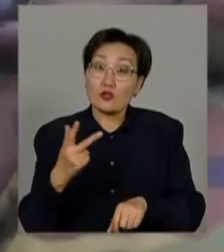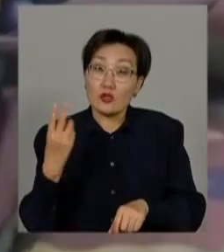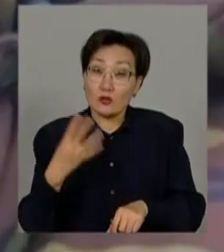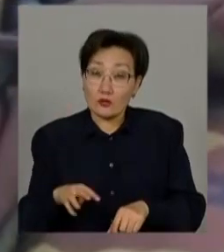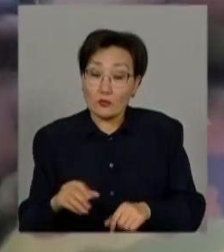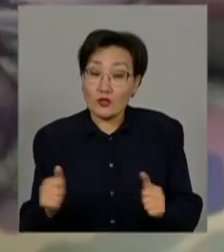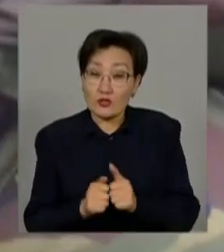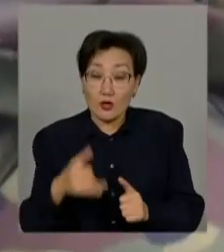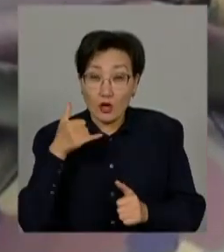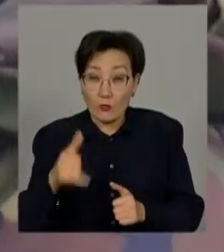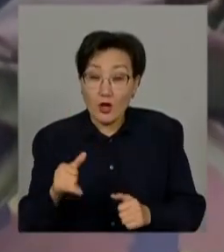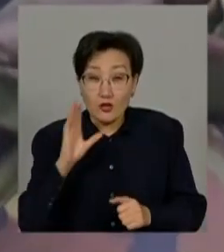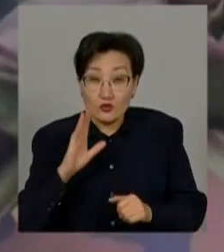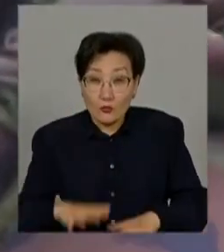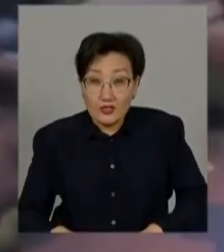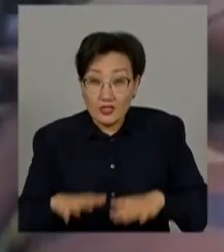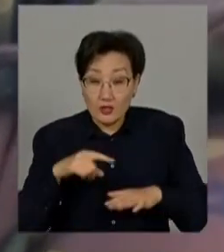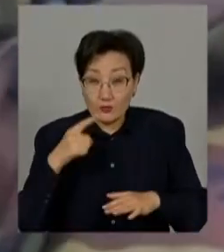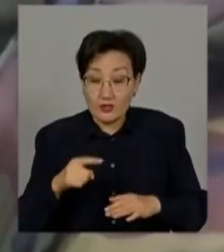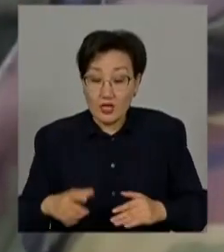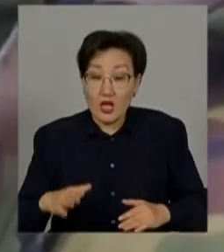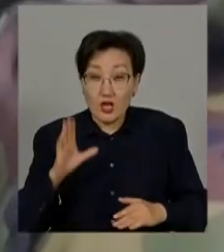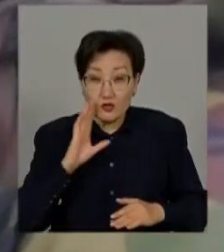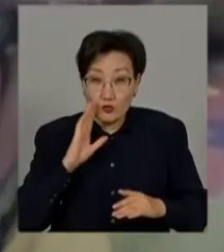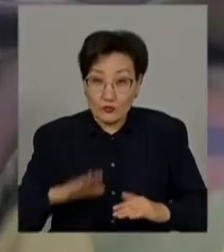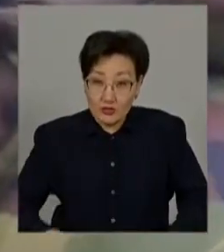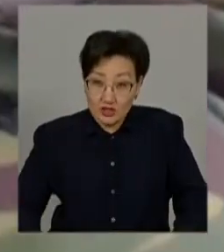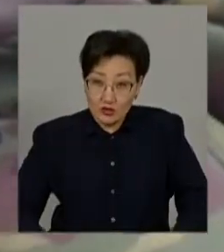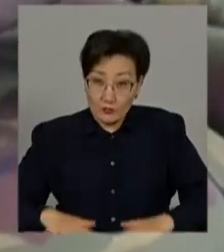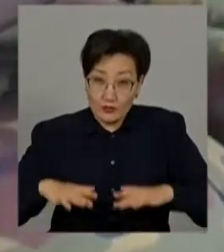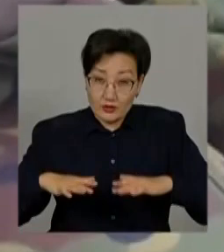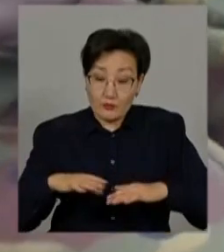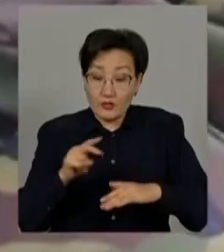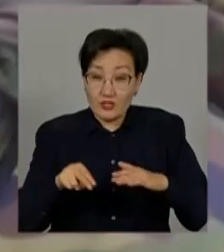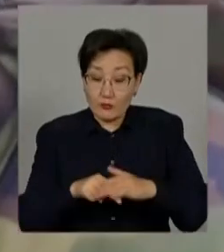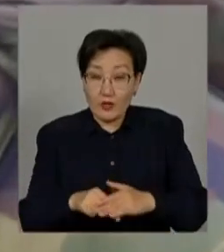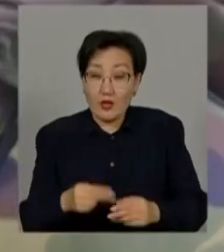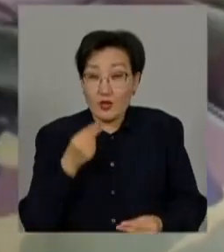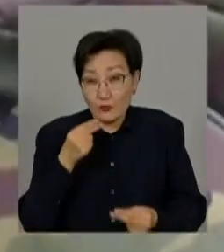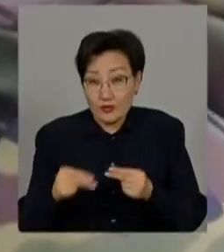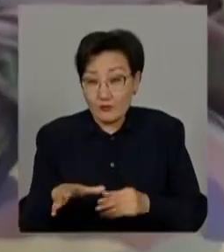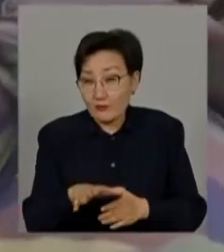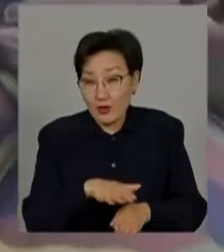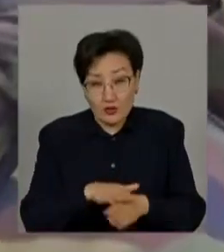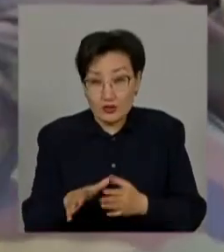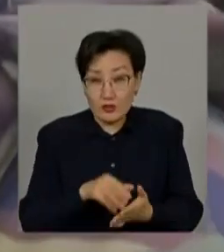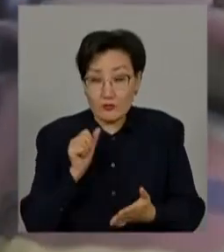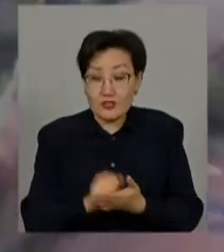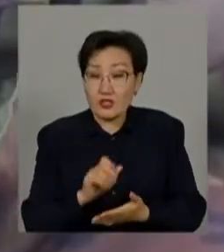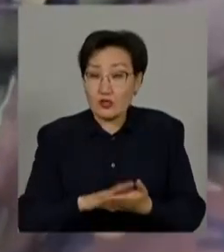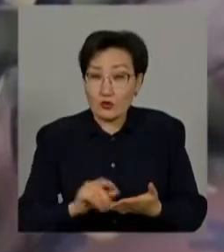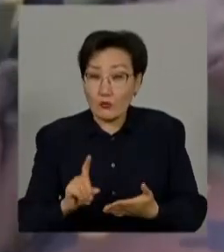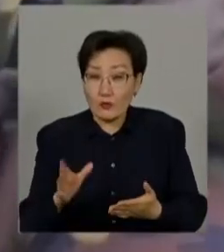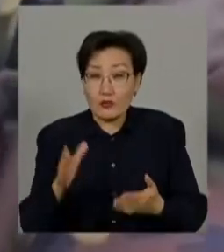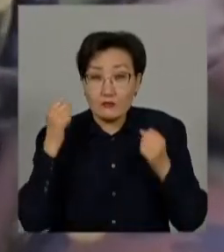көршім хабарласып, су басып жатқанын айтты. Су тізімнен сәл төмендеу жерден келді. Жетөледегі заттың бәрі керексіз болып қалды. Ары қарай не